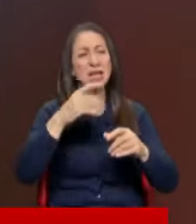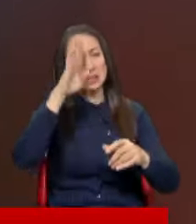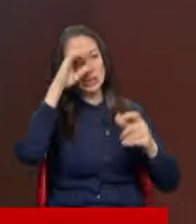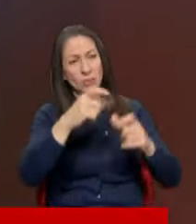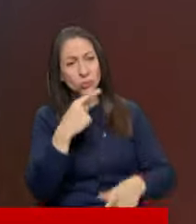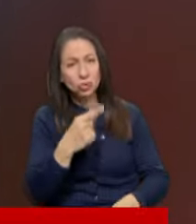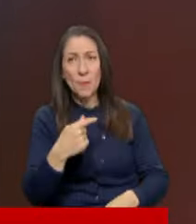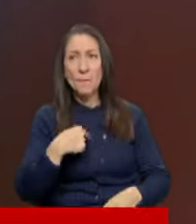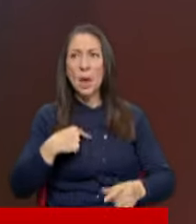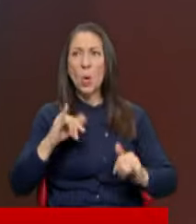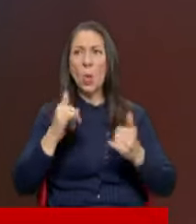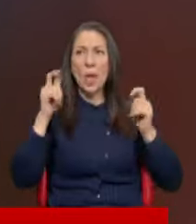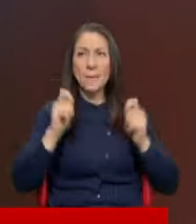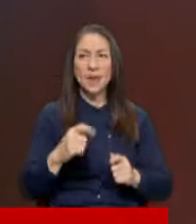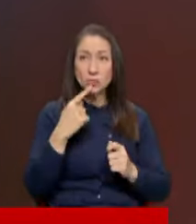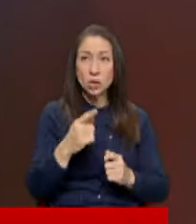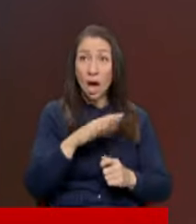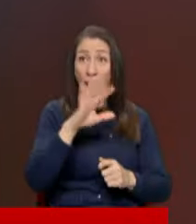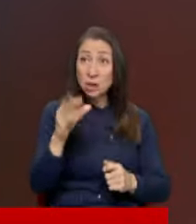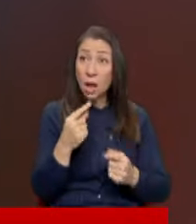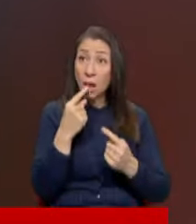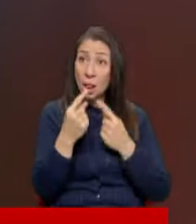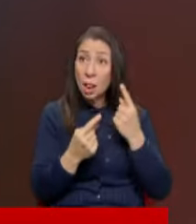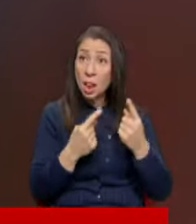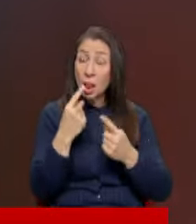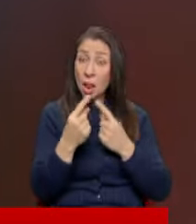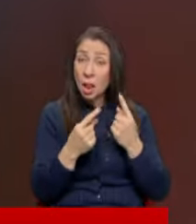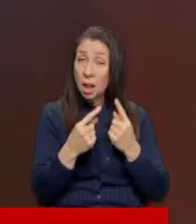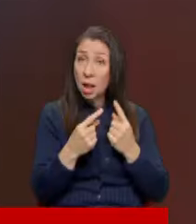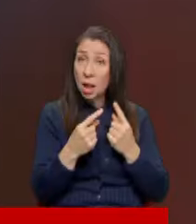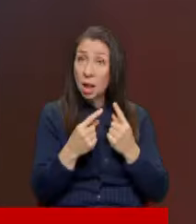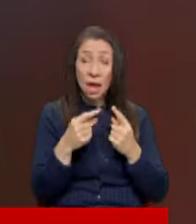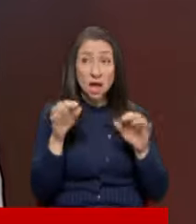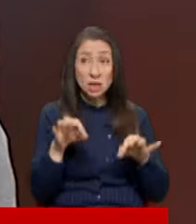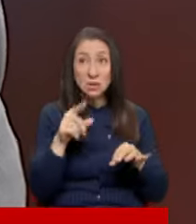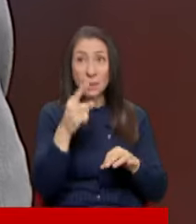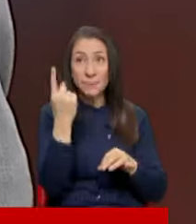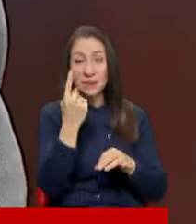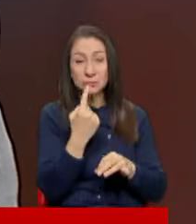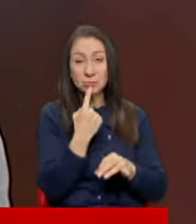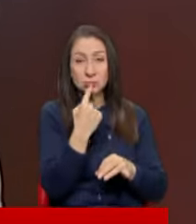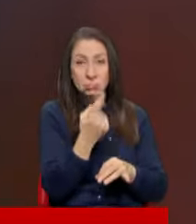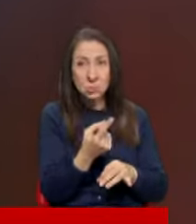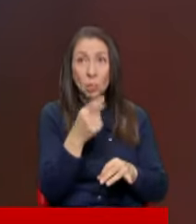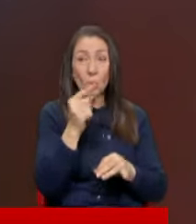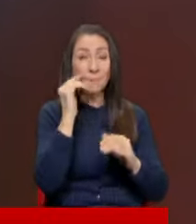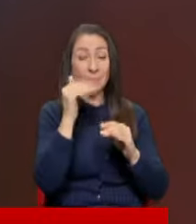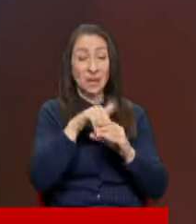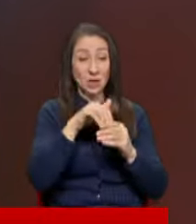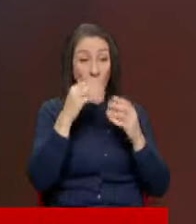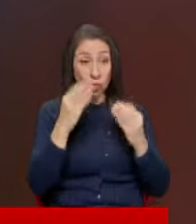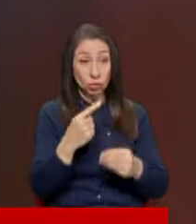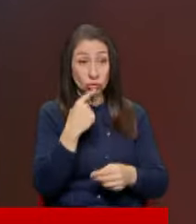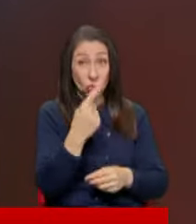diyorsun bana kumpas kurdular diyorsun Her şeyi söylüyorsun E şimdi sana birisi söylediğinde bu milletvekili